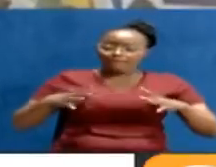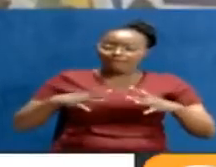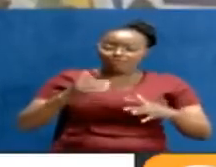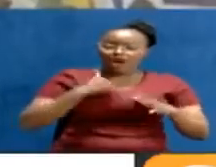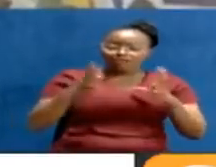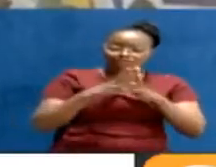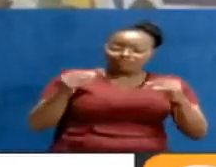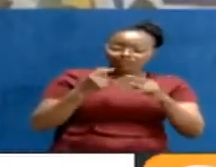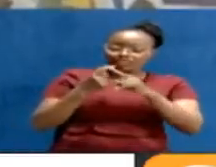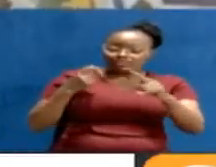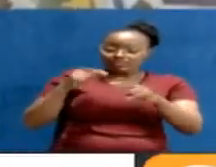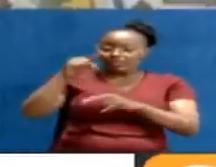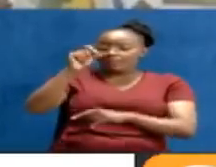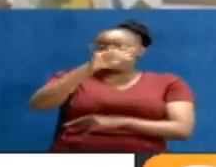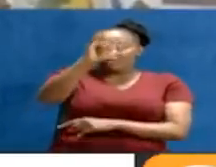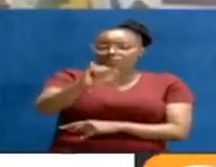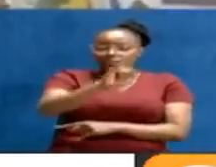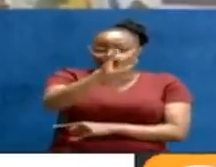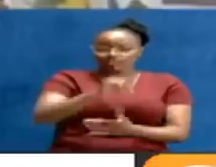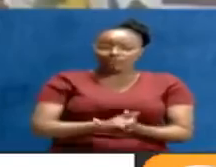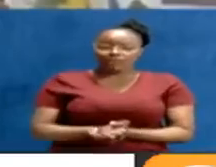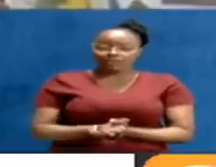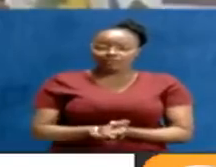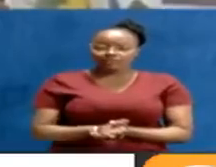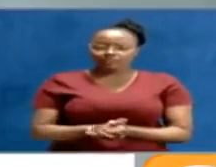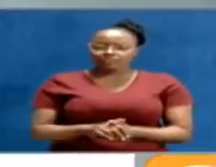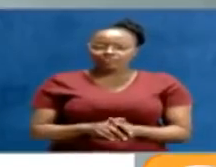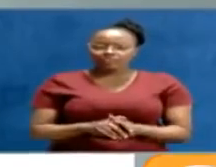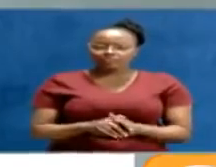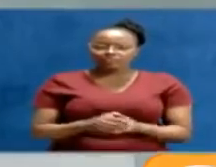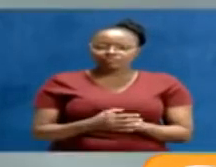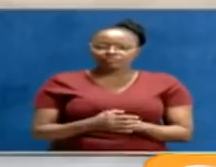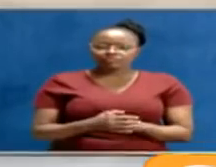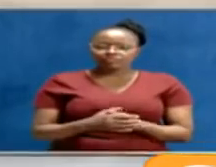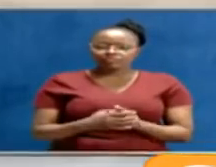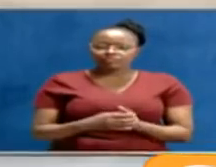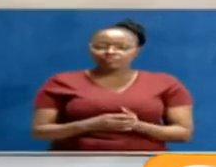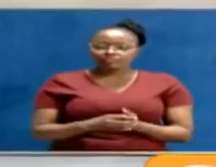January 2021. Francis Mtalaki, Citizen TV, Mombasa.